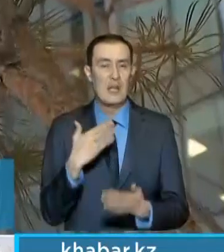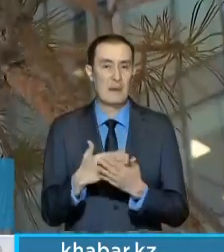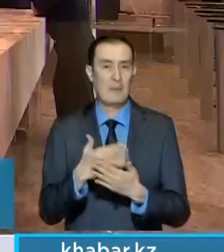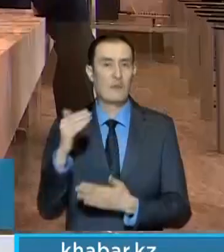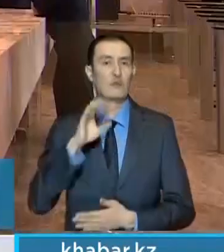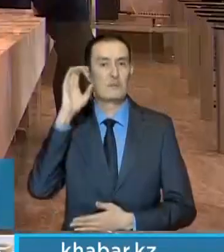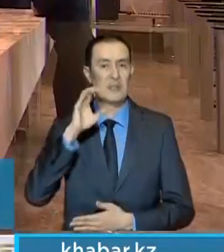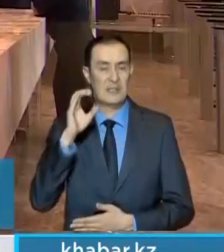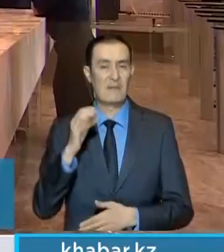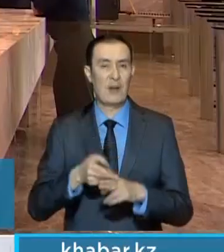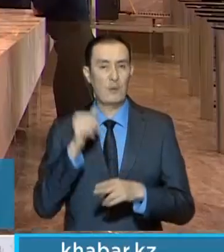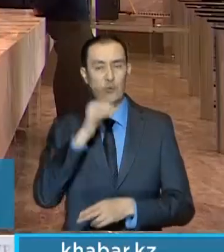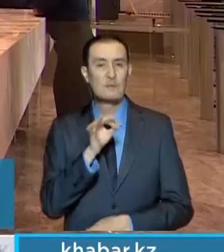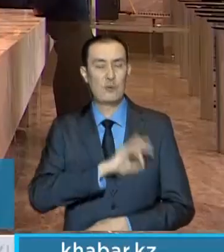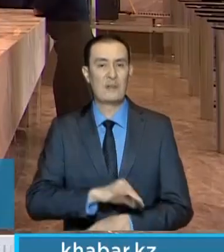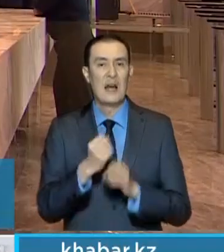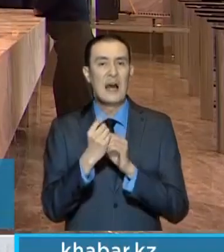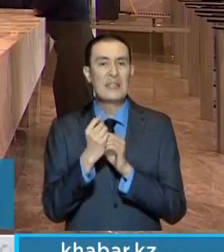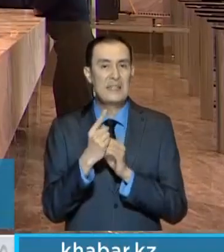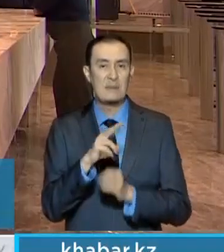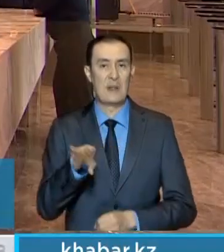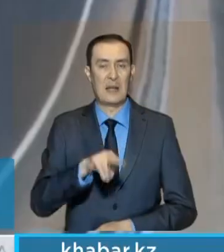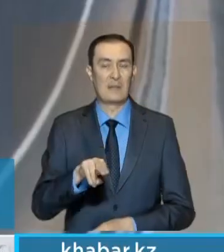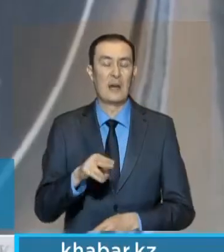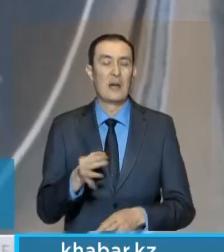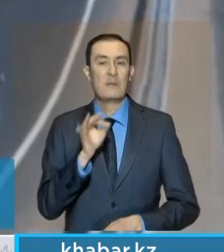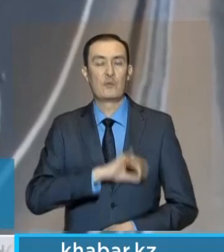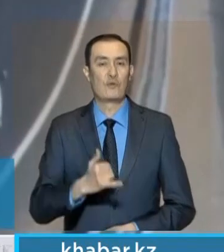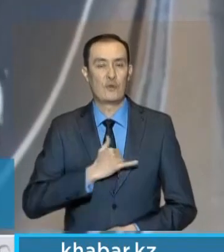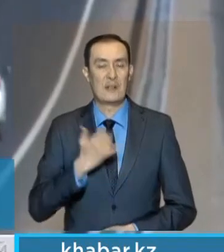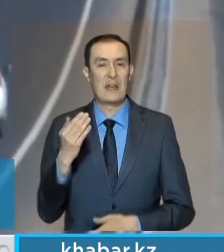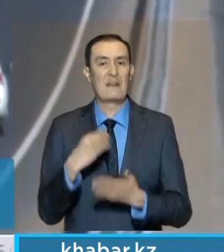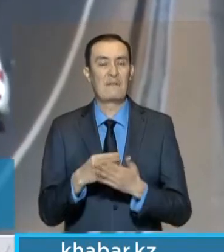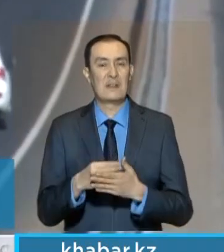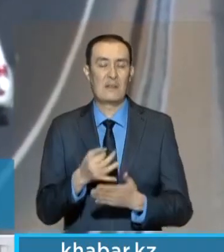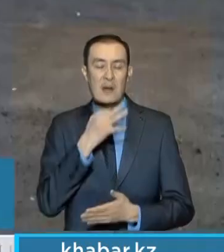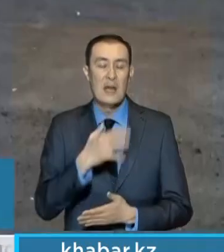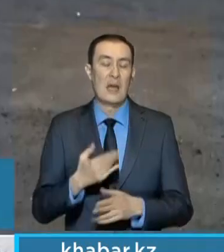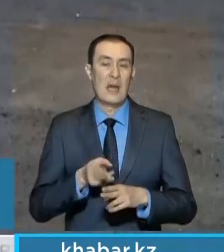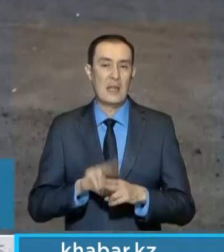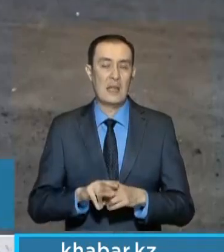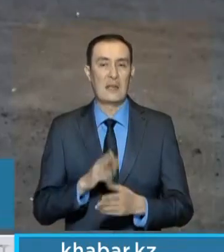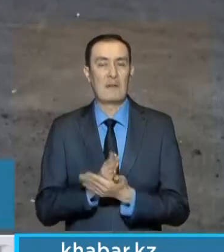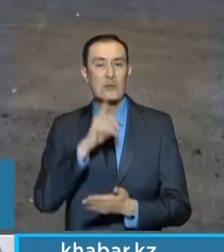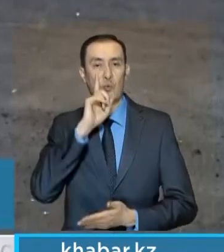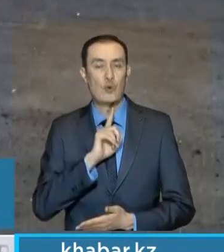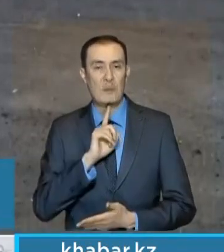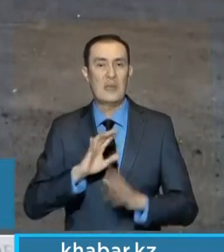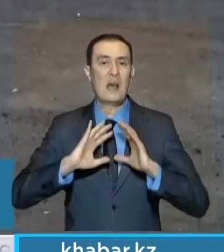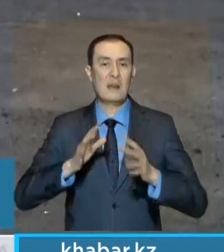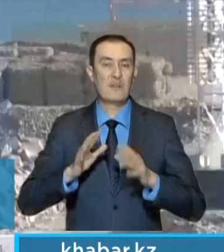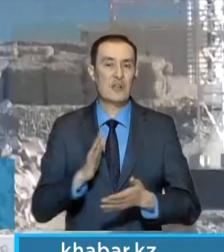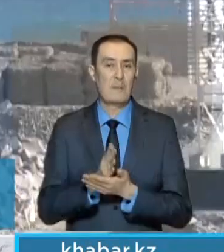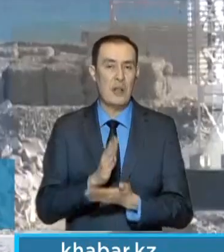мнени Узбекистан в том же году освоил чуть больше 11 млрд преимуществом нашей страны для инвесторов по мнению экспертов является удобная географическая